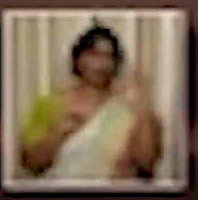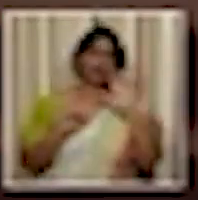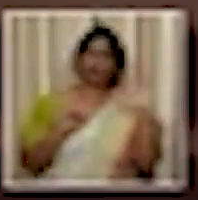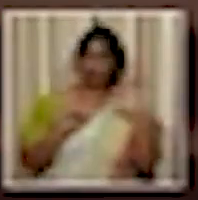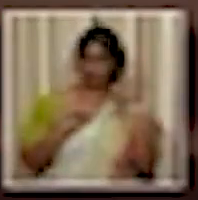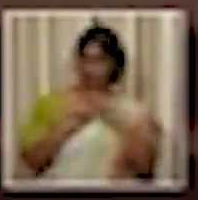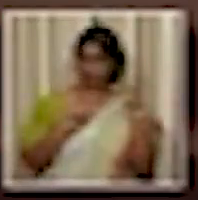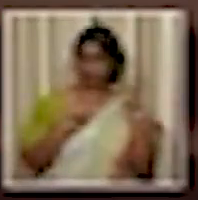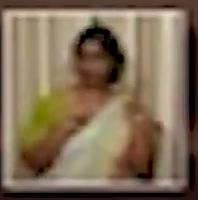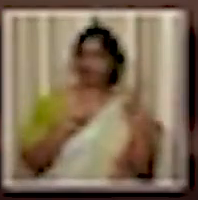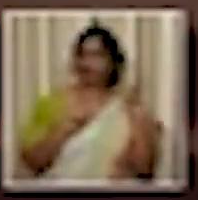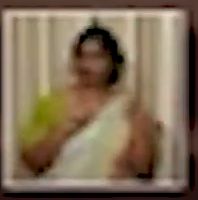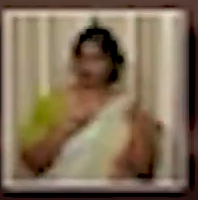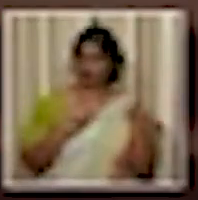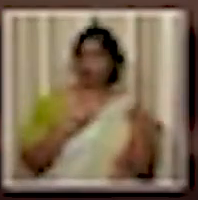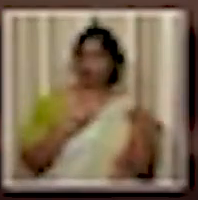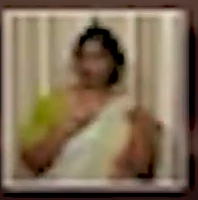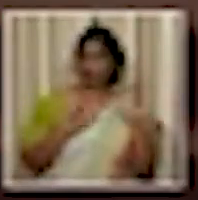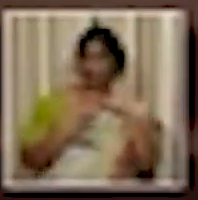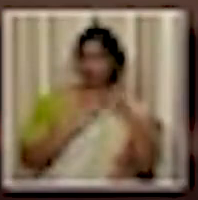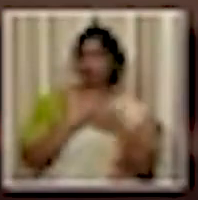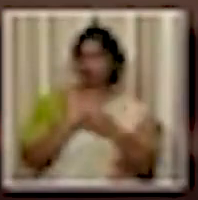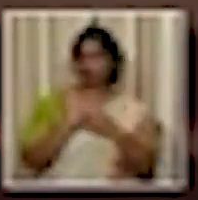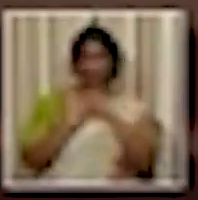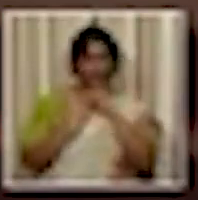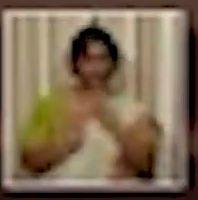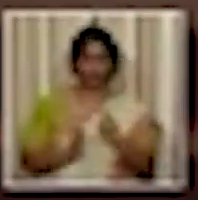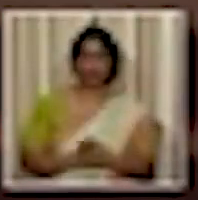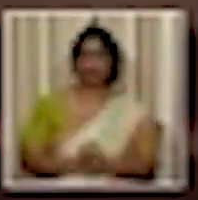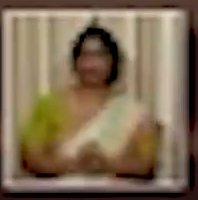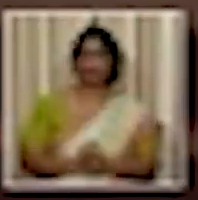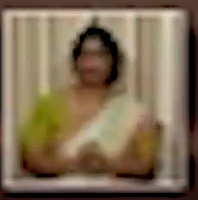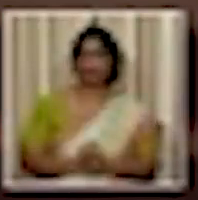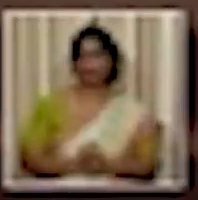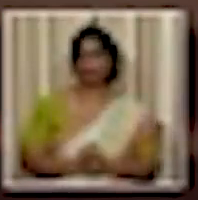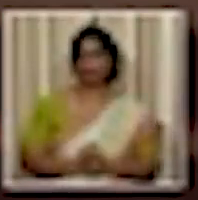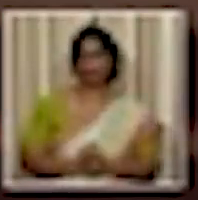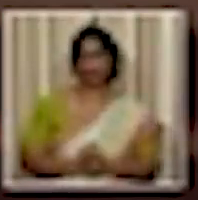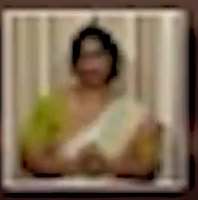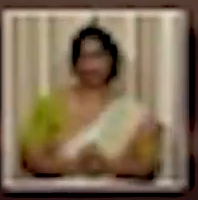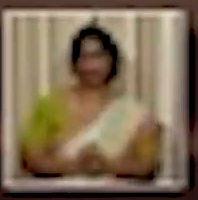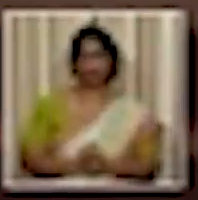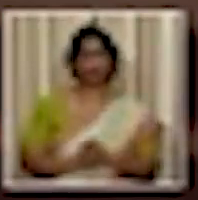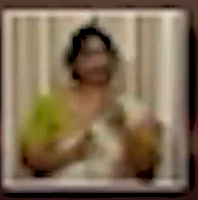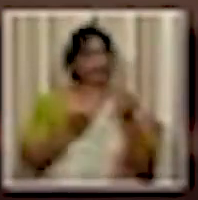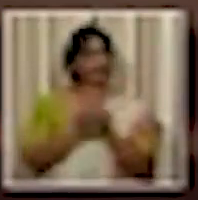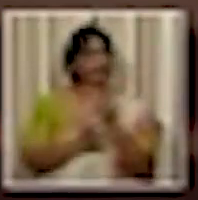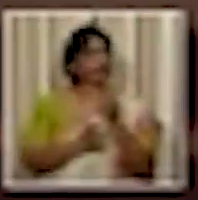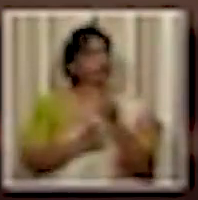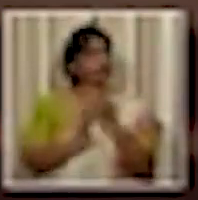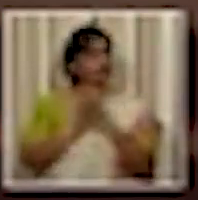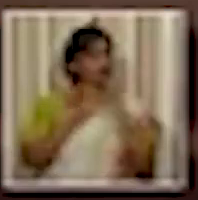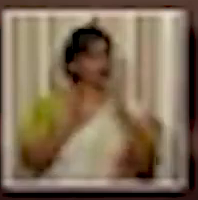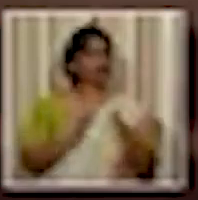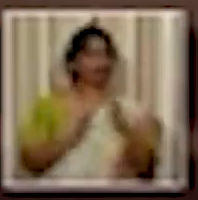2015-2019 කාලෙදී. ඒ කියන්නේ මේ තොරතුරු සම්බන්ධව මම මේක පැහැදිලි කරන්න. වෙන් කරලා තියෙන මුදල්ට වඩා වැඩි